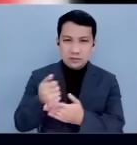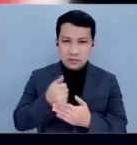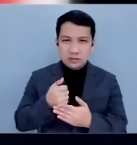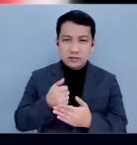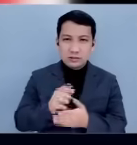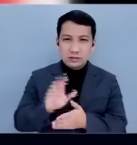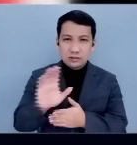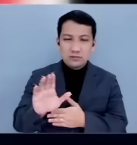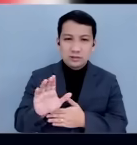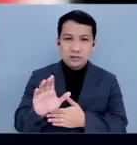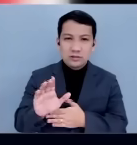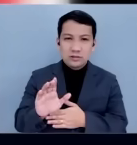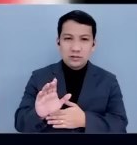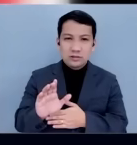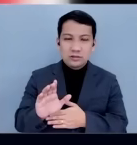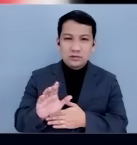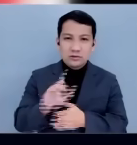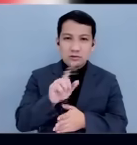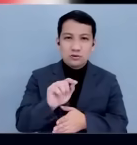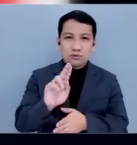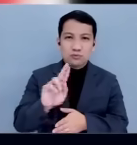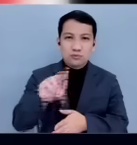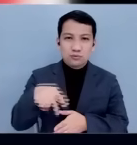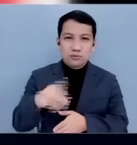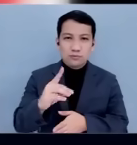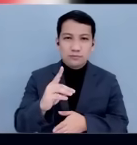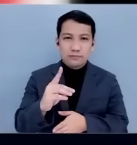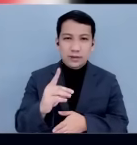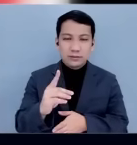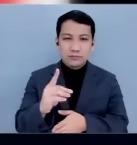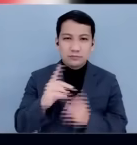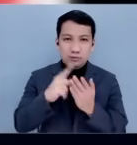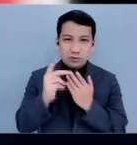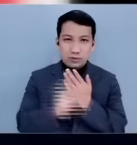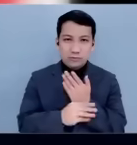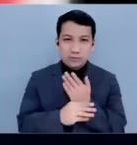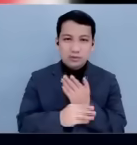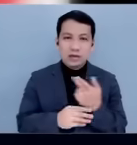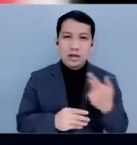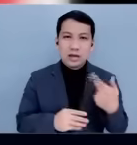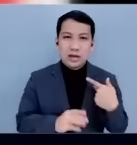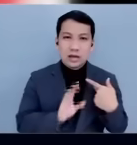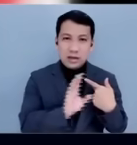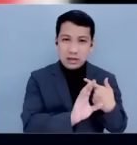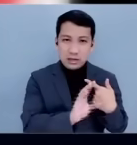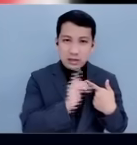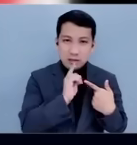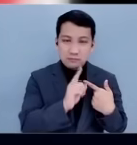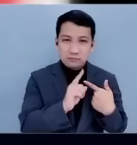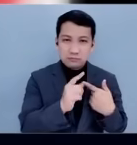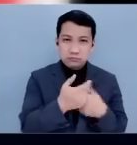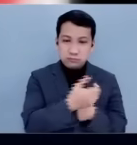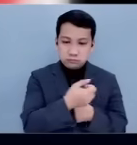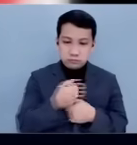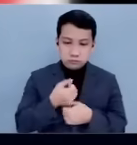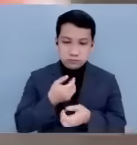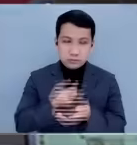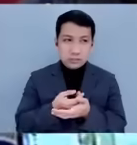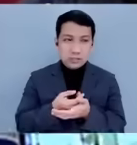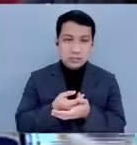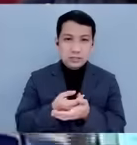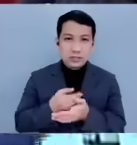ating disadvantaged or displaced workers o tupad program. May mga opisyal daw kasing kumikickback kabilang di umano si